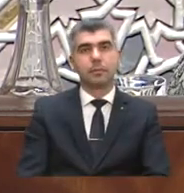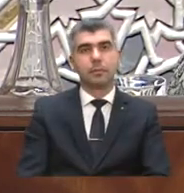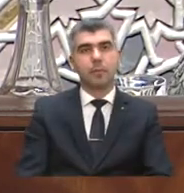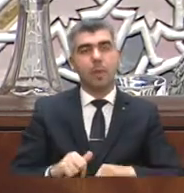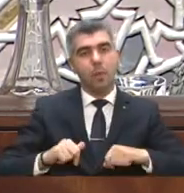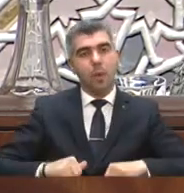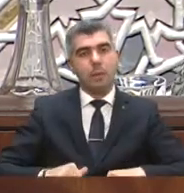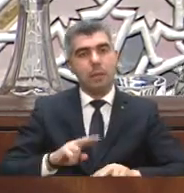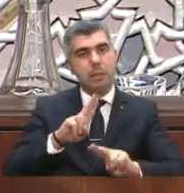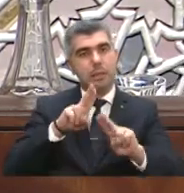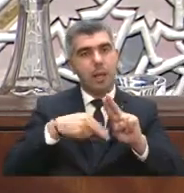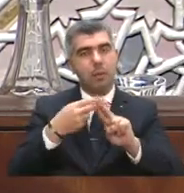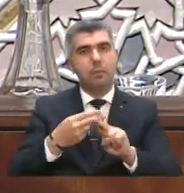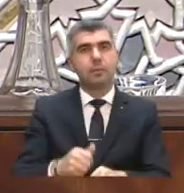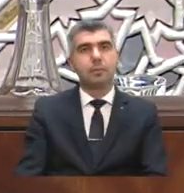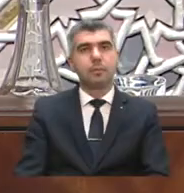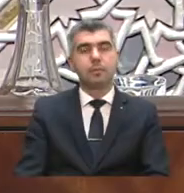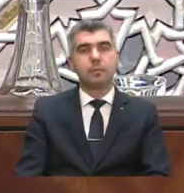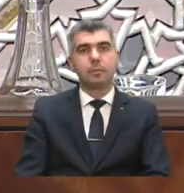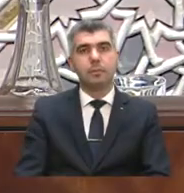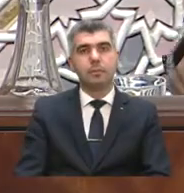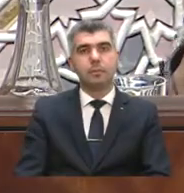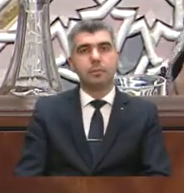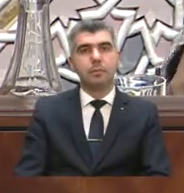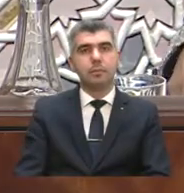تفضل السيد الوزير رد.